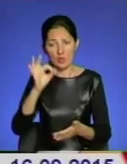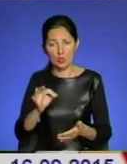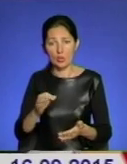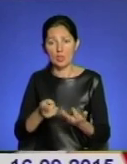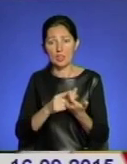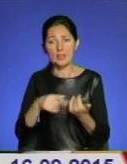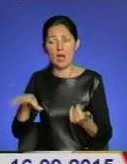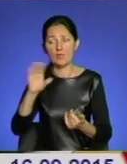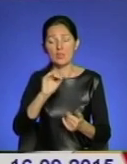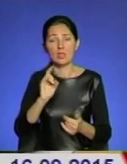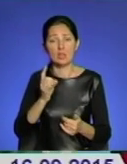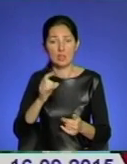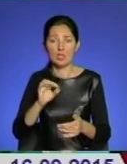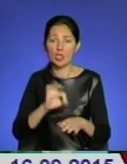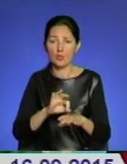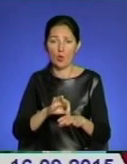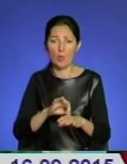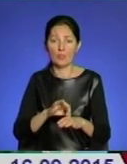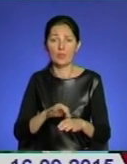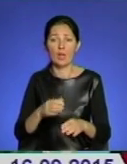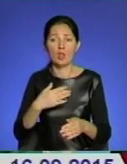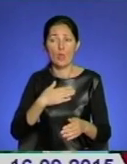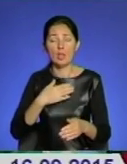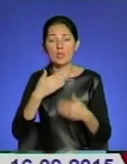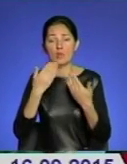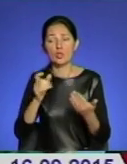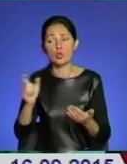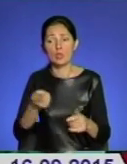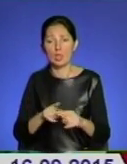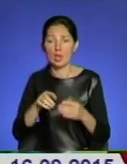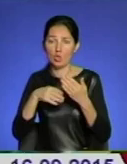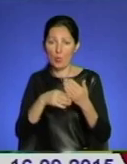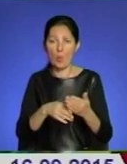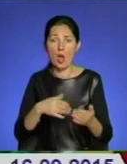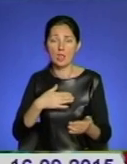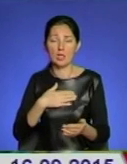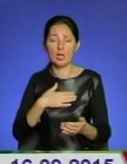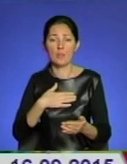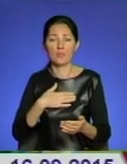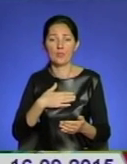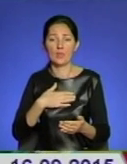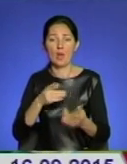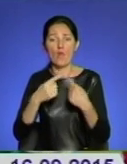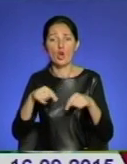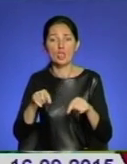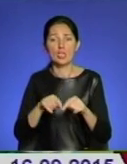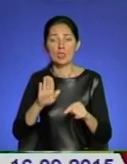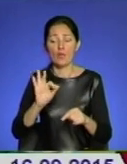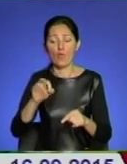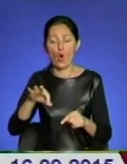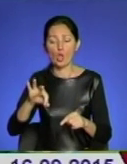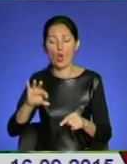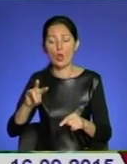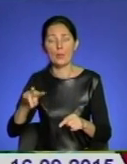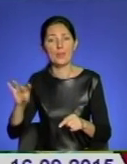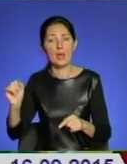усіх дитячих захворювань. Недавно до мене звернулася людина, яка допомагала нам в організації, волонтерила, і вона